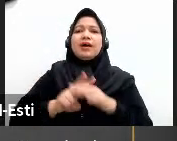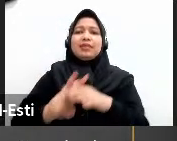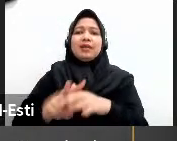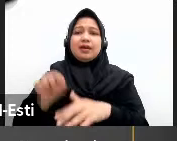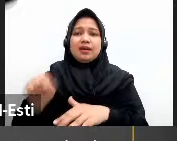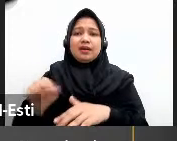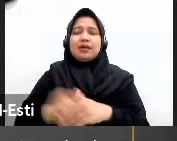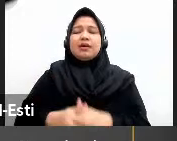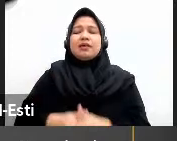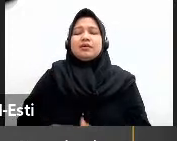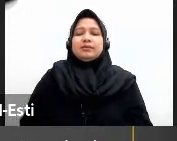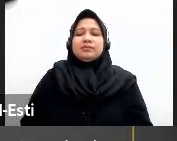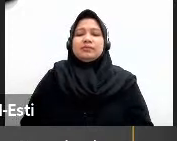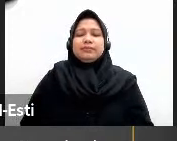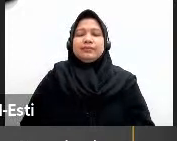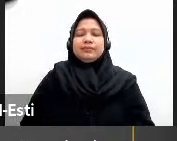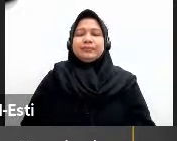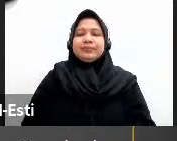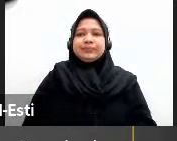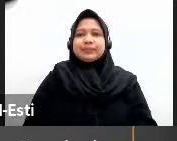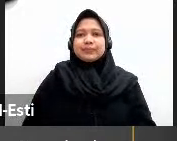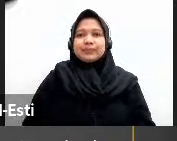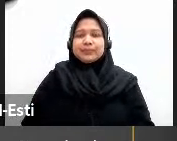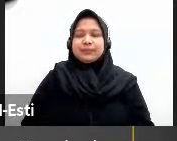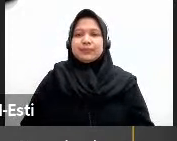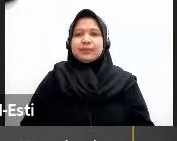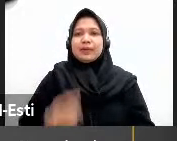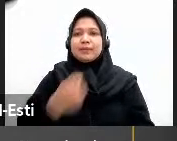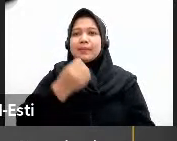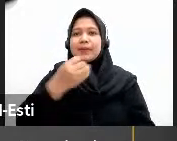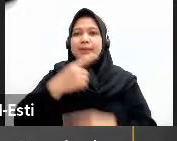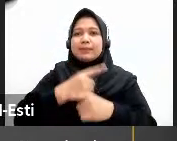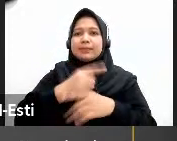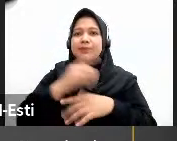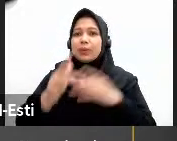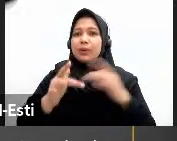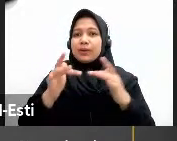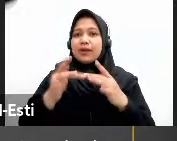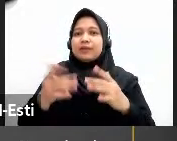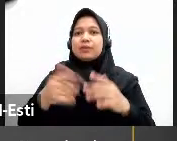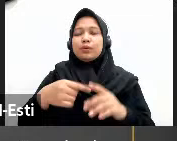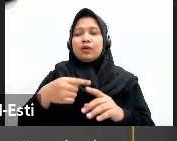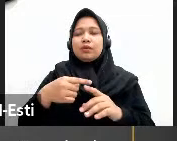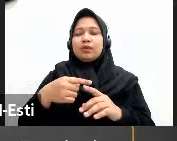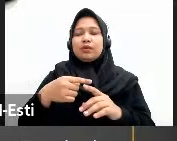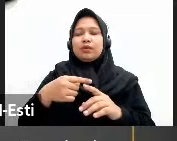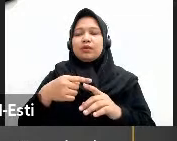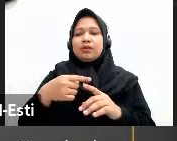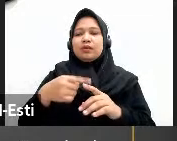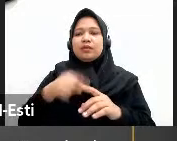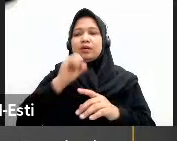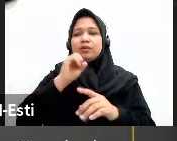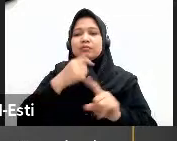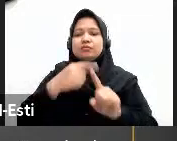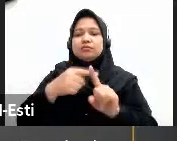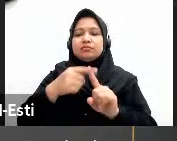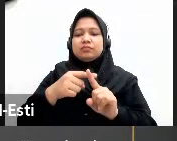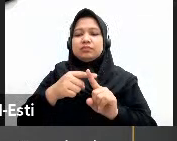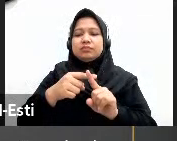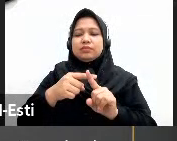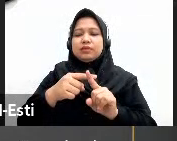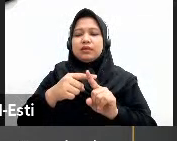apa namanya beberapa ecommerce juga Mengapa menambahkan juga sebenarnya apa namanya